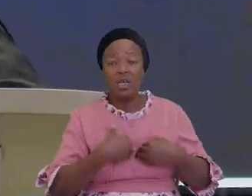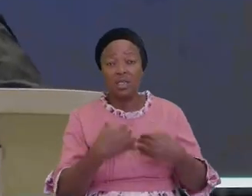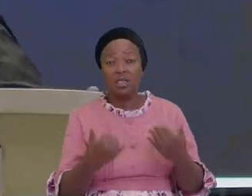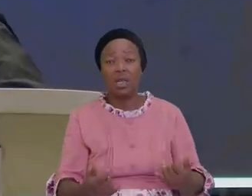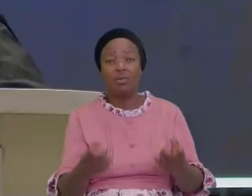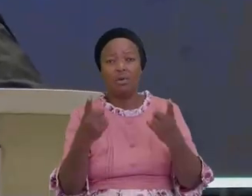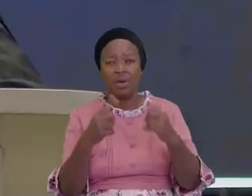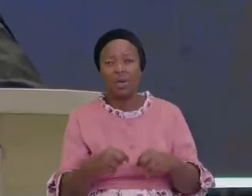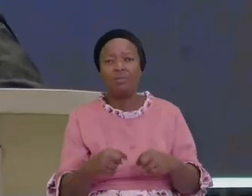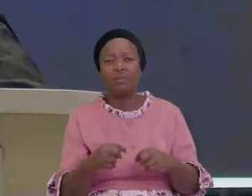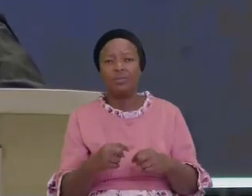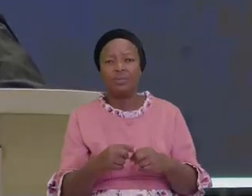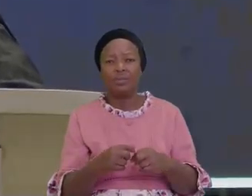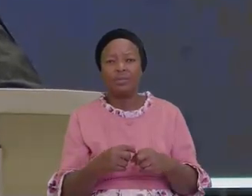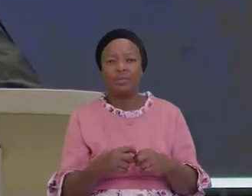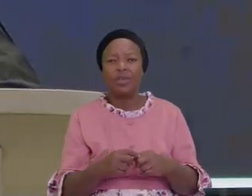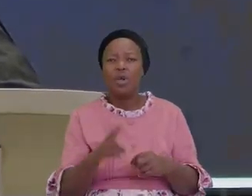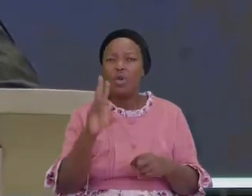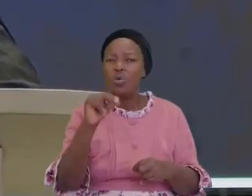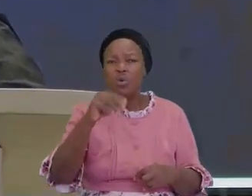Ton jour est venu.